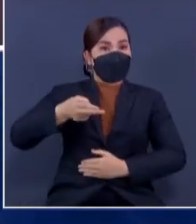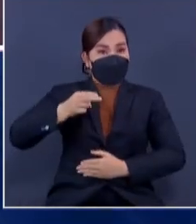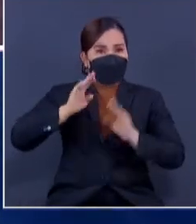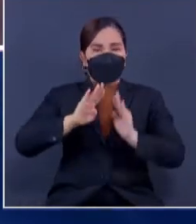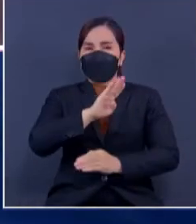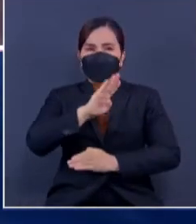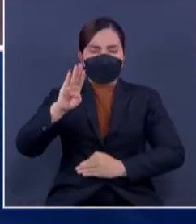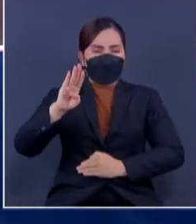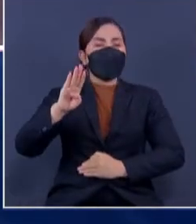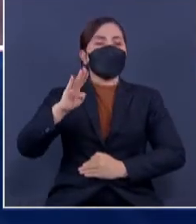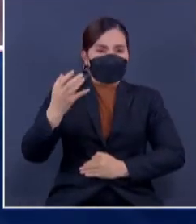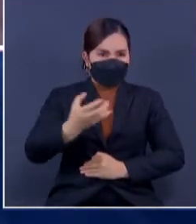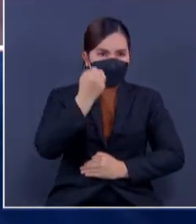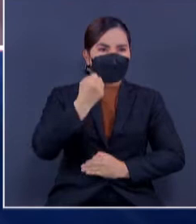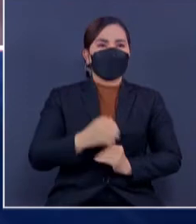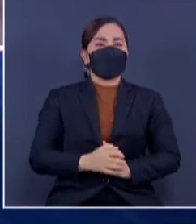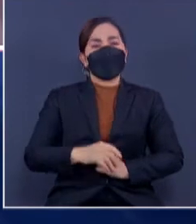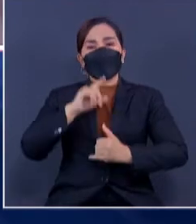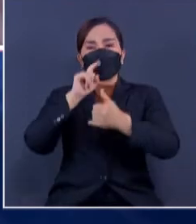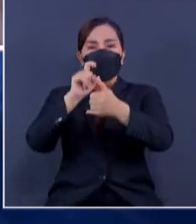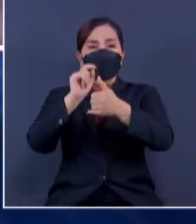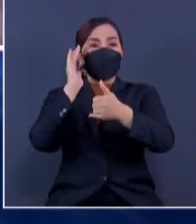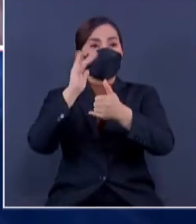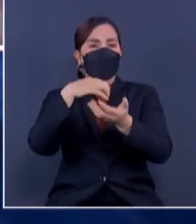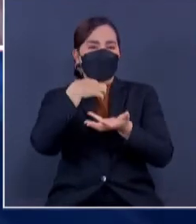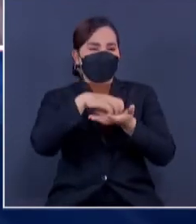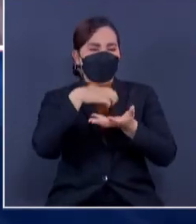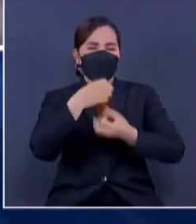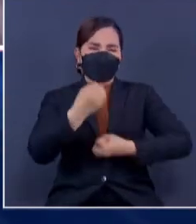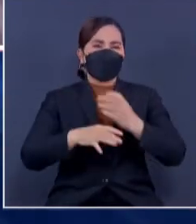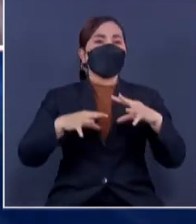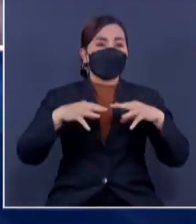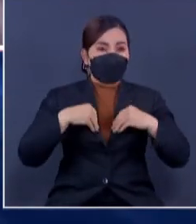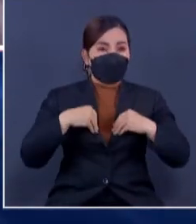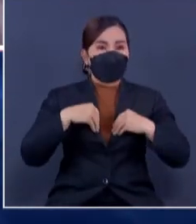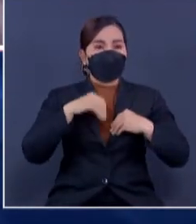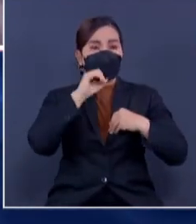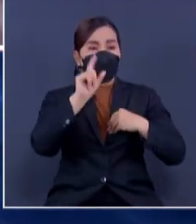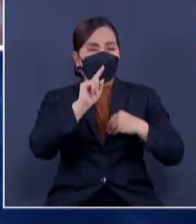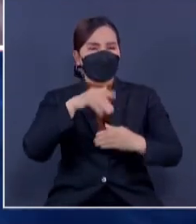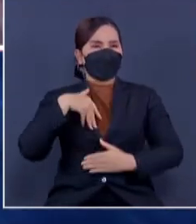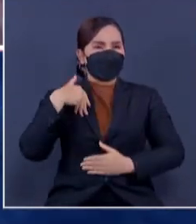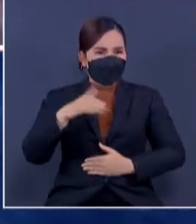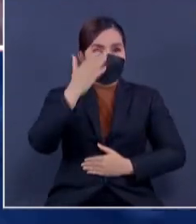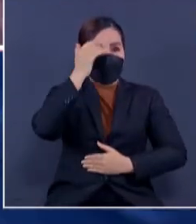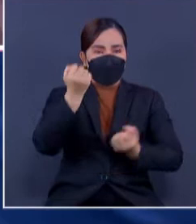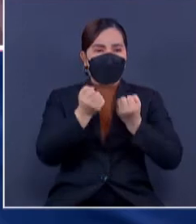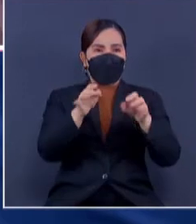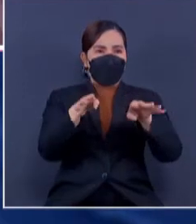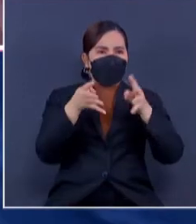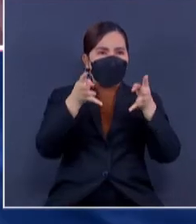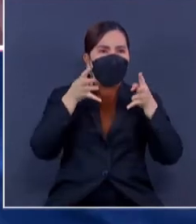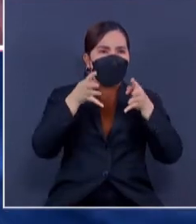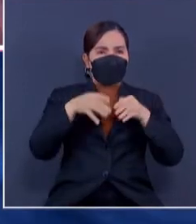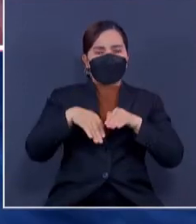หตุด้วยจากการสอบปากคำชายคนดังกล่าวเขารับสารภาพค่ะบอกว่าอ้างว่าไม่พอใจที่ถูกคนขับรถพ่วง18